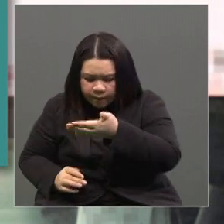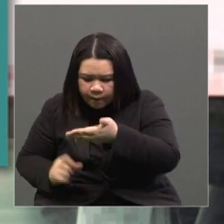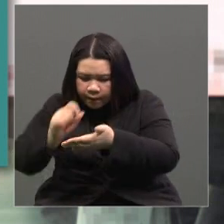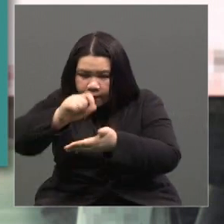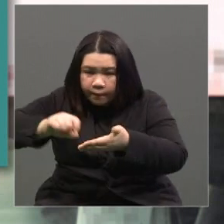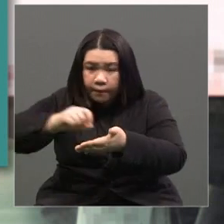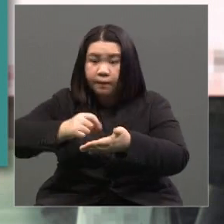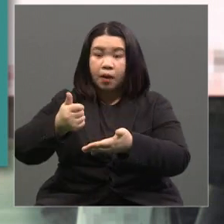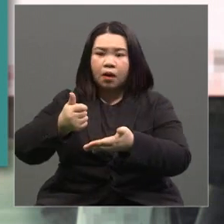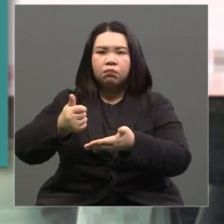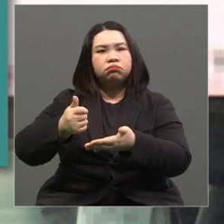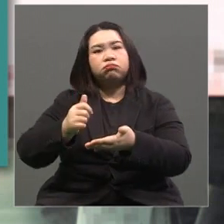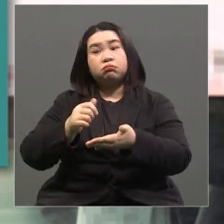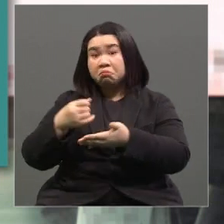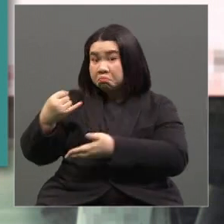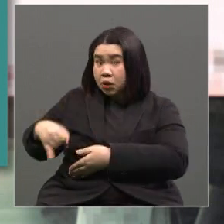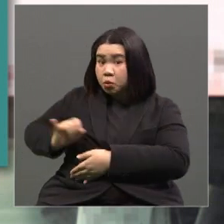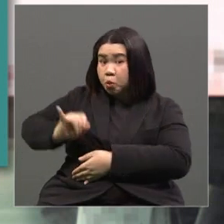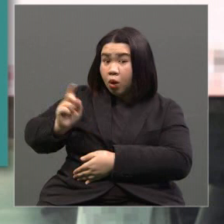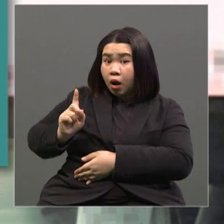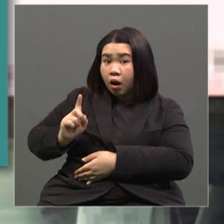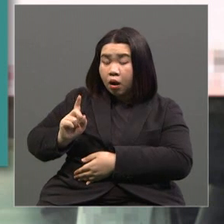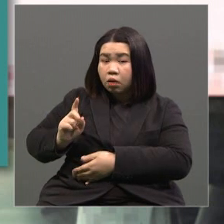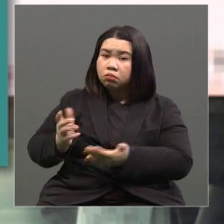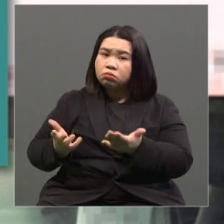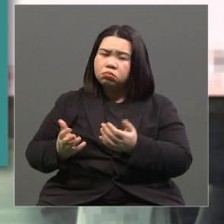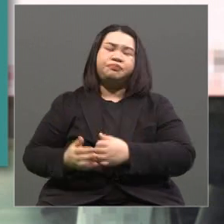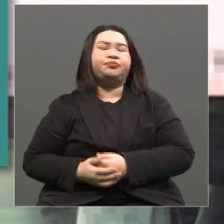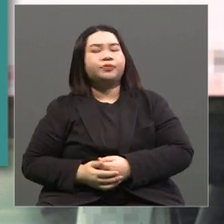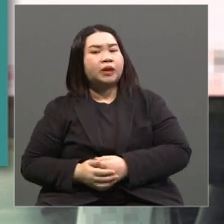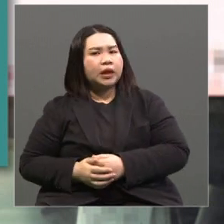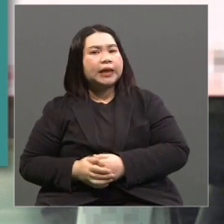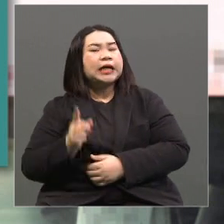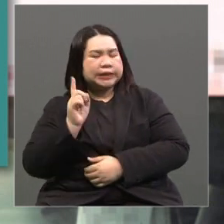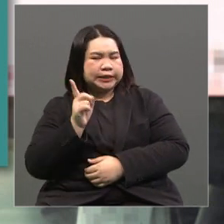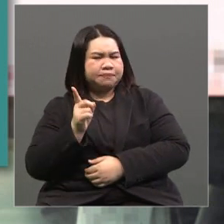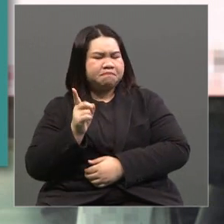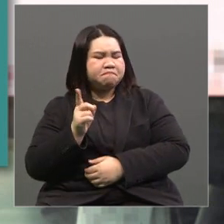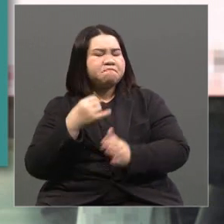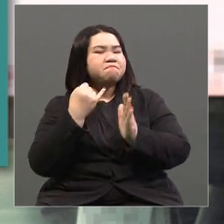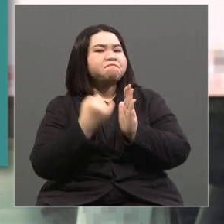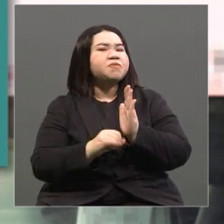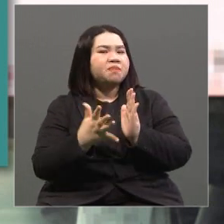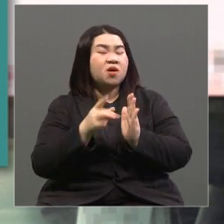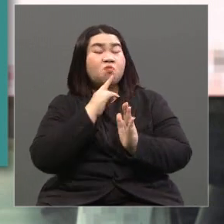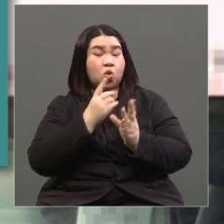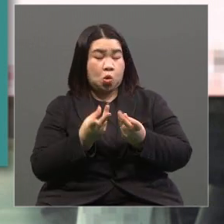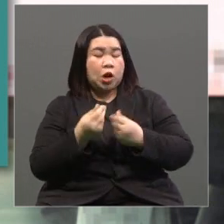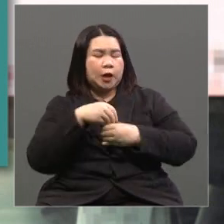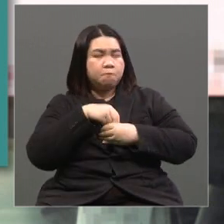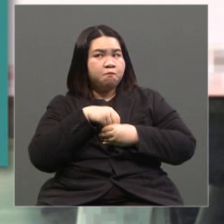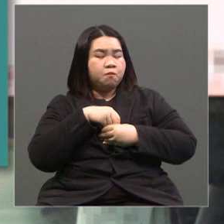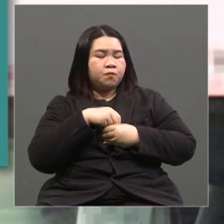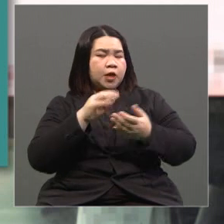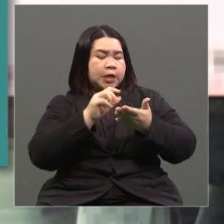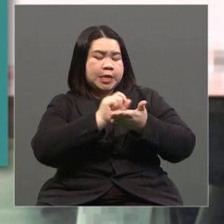หรือไม่อันนี้ผิดกฎหมายไหมนะคะแต่ว่าคือเขาบอกว่าไม่ถึงว่าผิดกฎหมายถ้าเกิดว่าเรามีเลขอยู่ในใจแล้วกลัวจำไม่